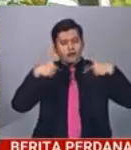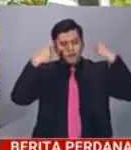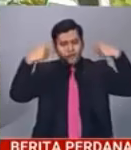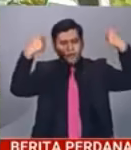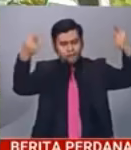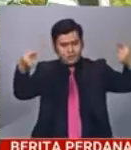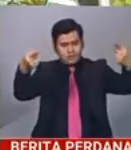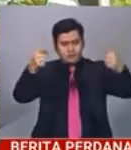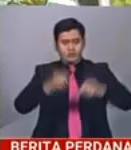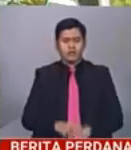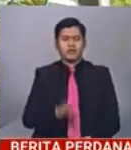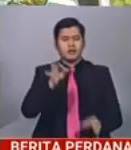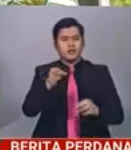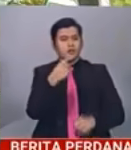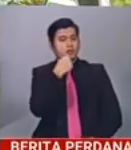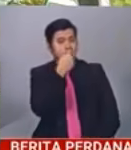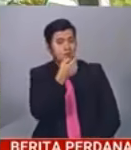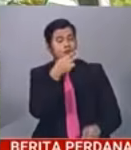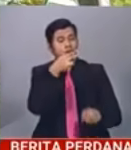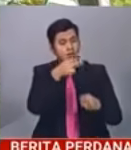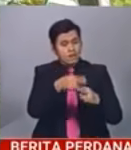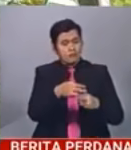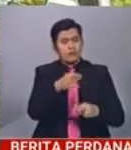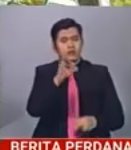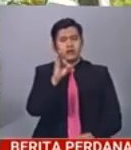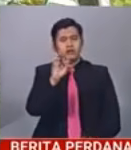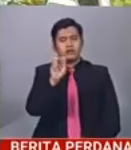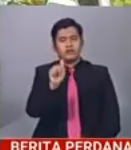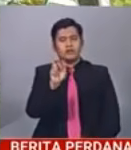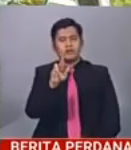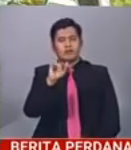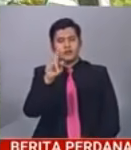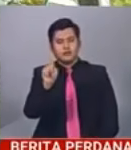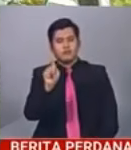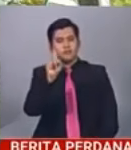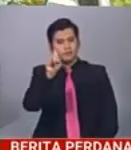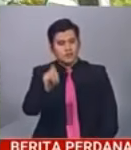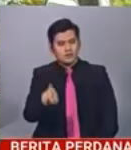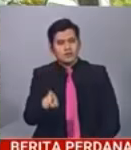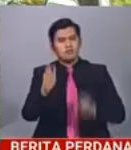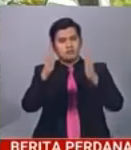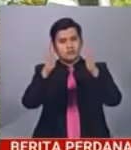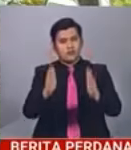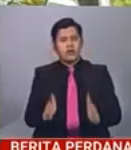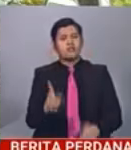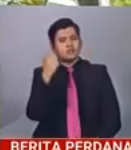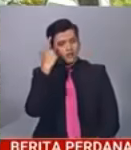tak sebut nama, dia memang antara macam cerita yang agak terkenal lah.